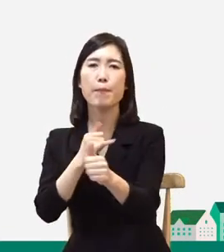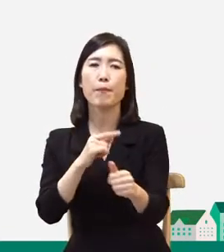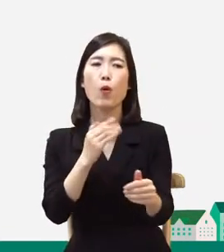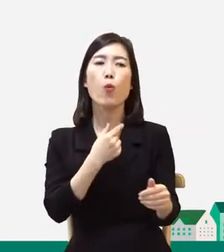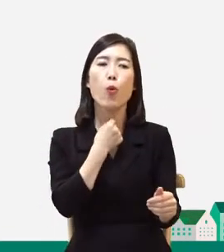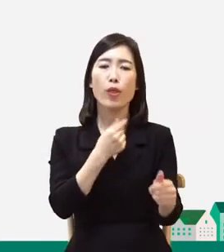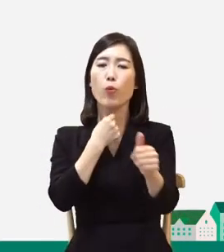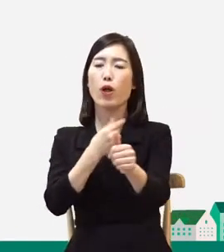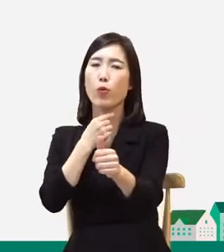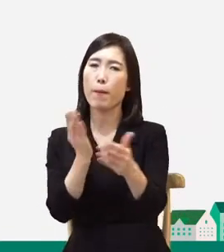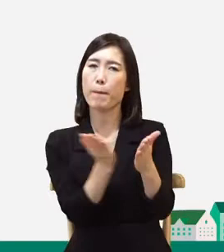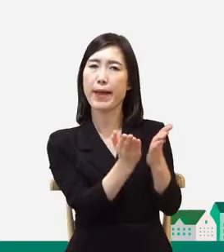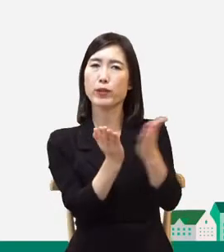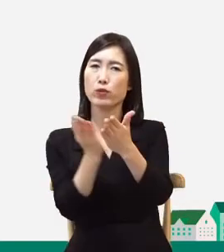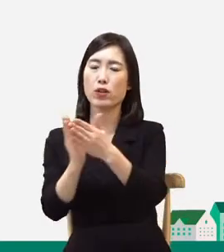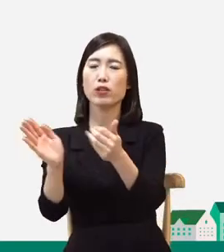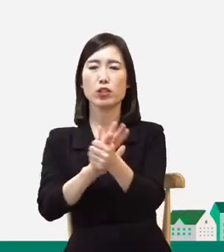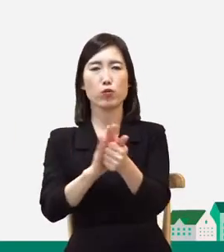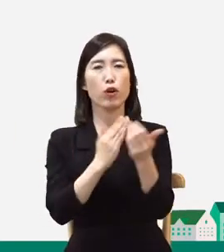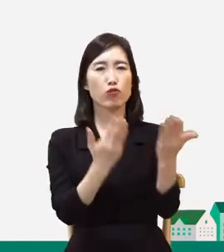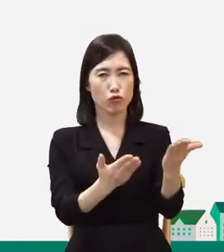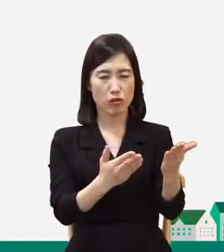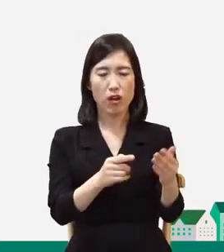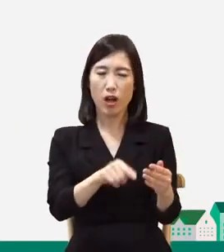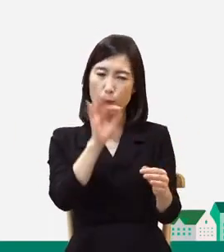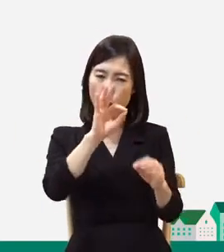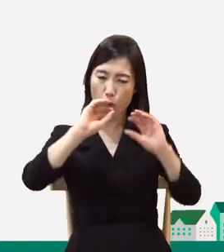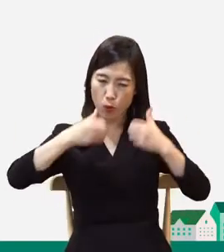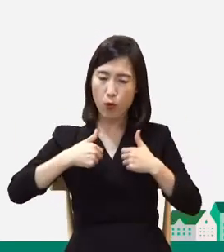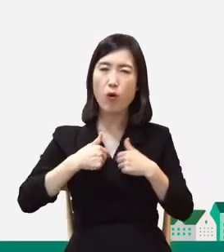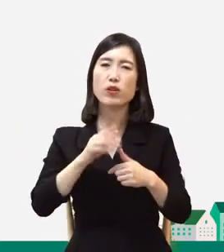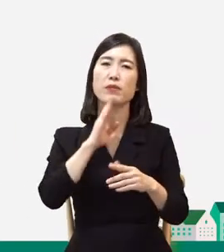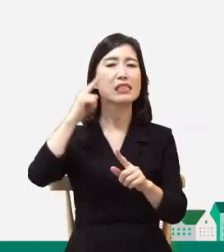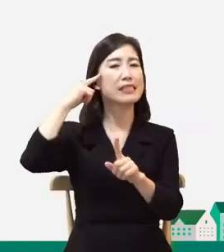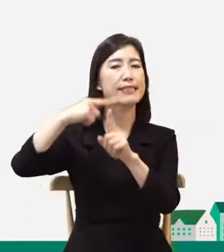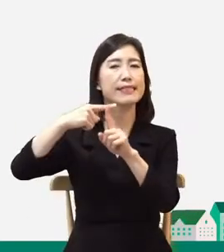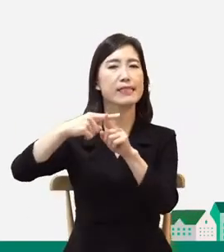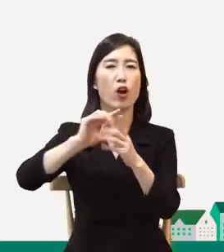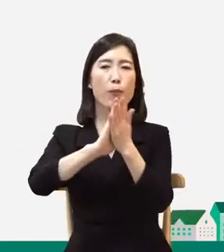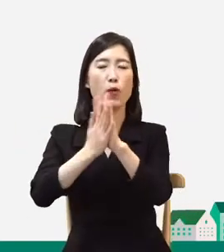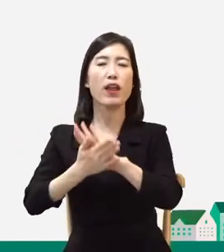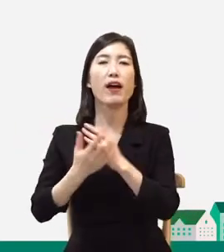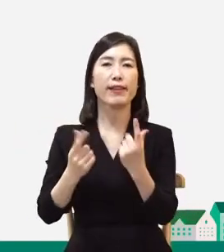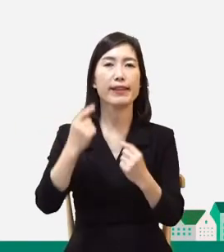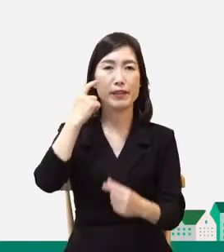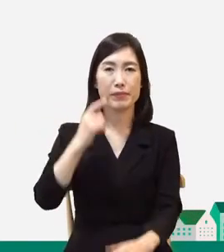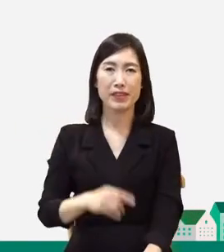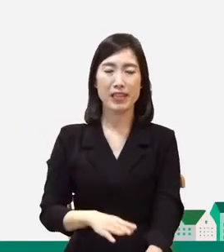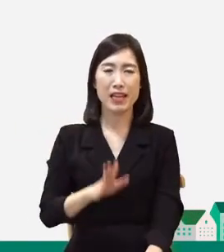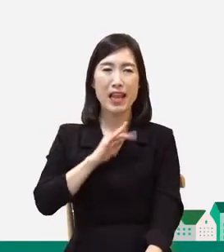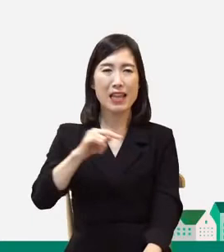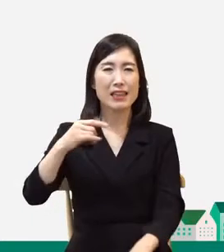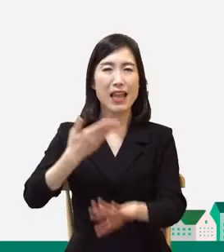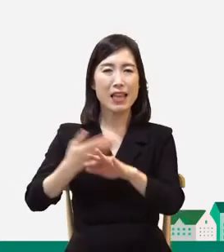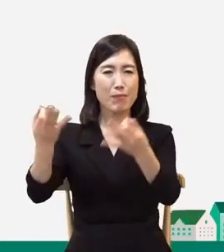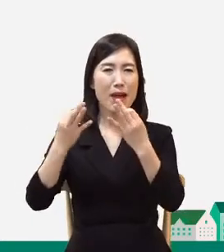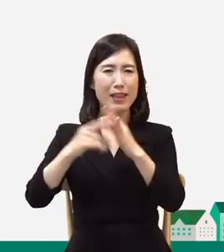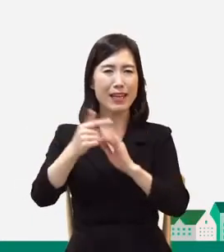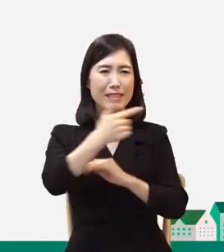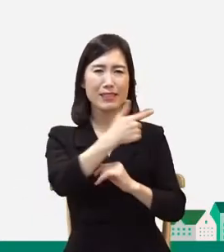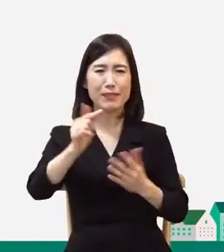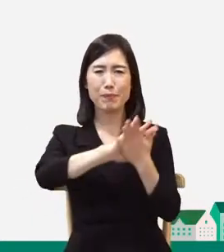문화를 만들어가고 있다는 것도 지원주택의 긍정적인 면이 아닐까 생각합니다. 비록 드라마틱한 큰 변화가